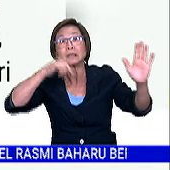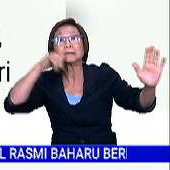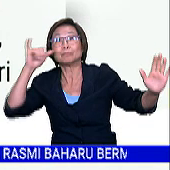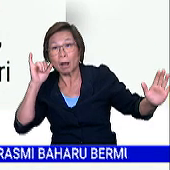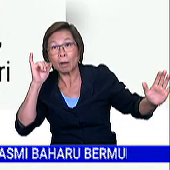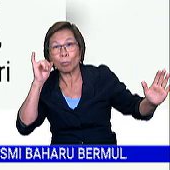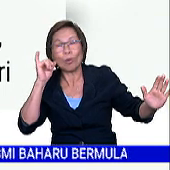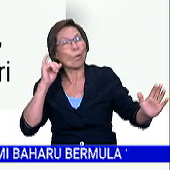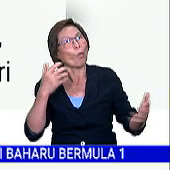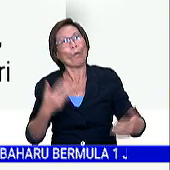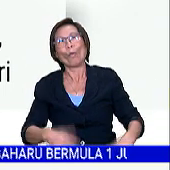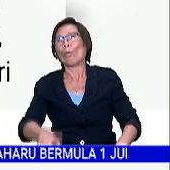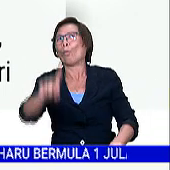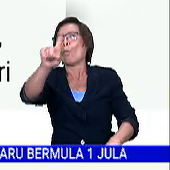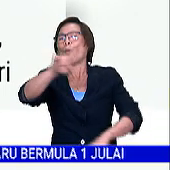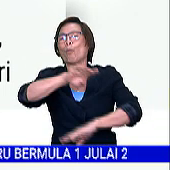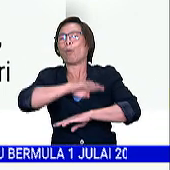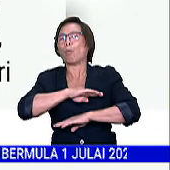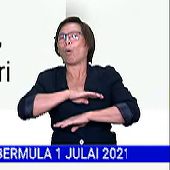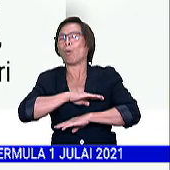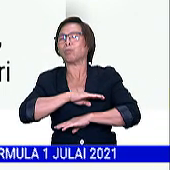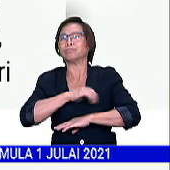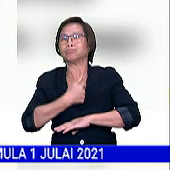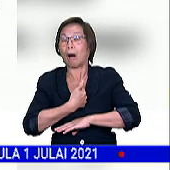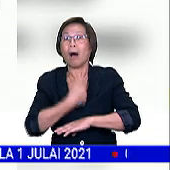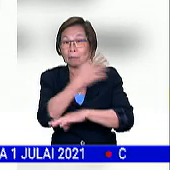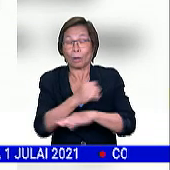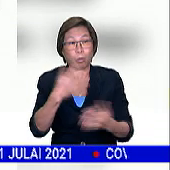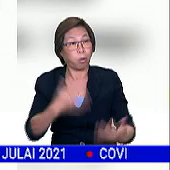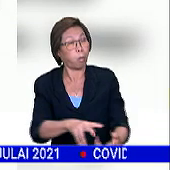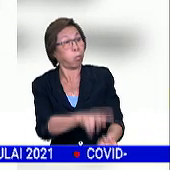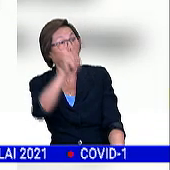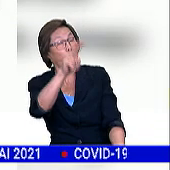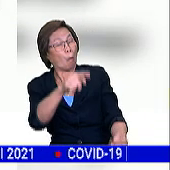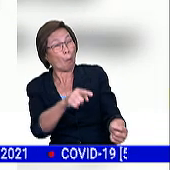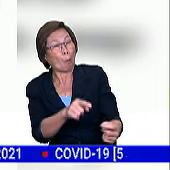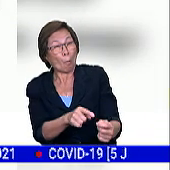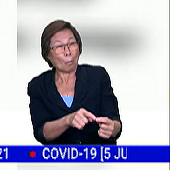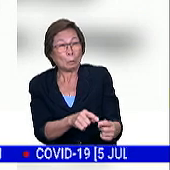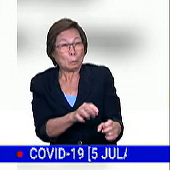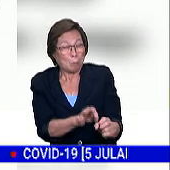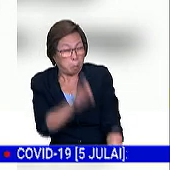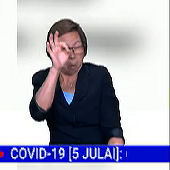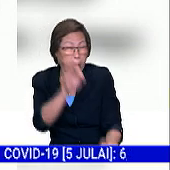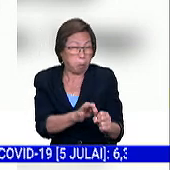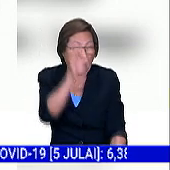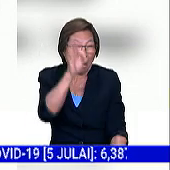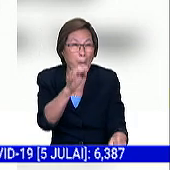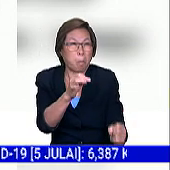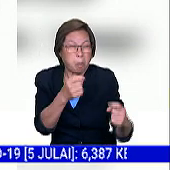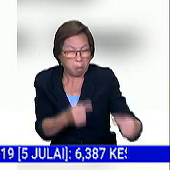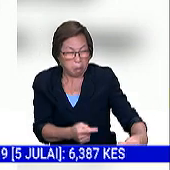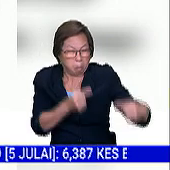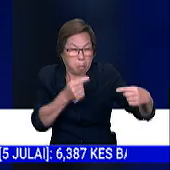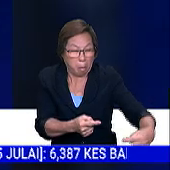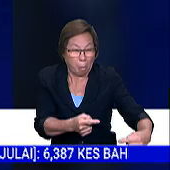tadi telah memberi satu kepuasan kepada dirinya. Selain kagum dengan semangat juang tinggi pemain yang mampu mengimbangi kekuatan